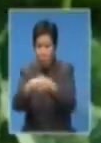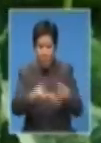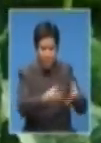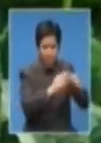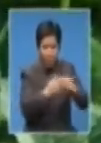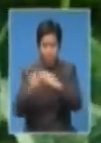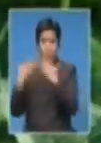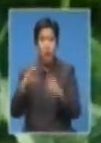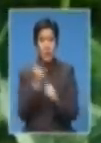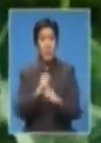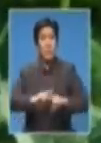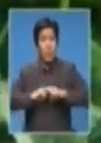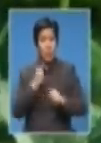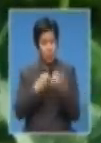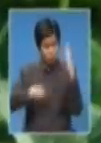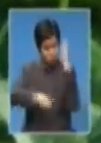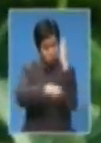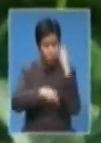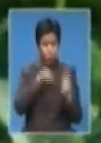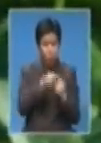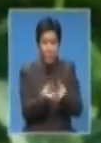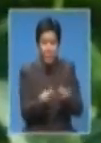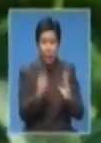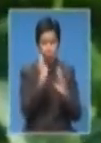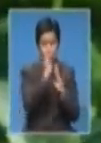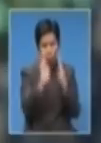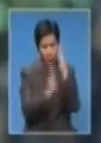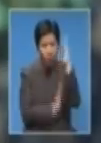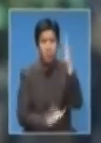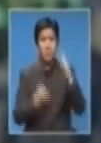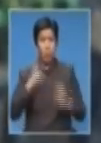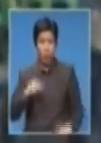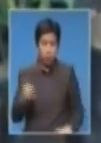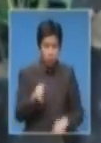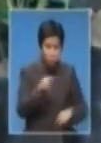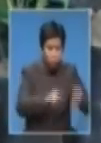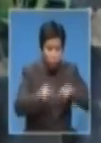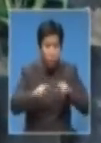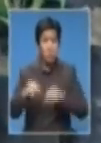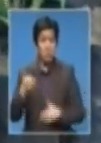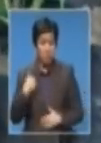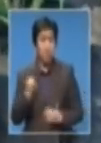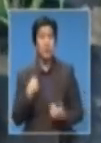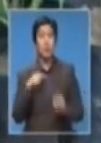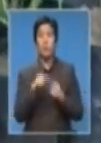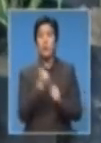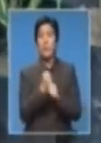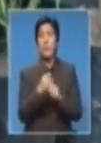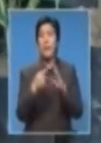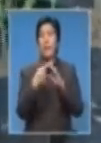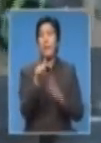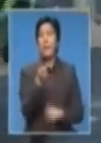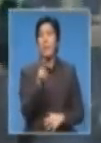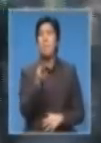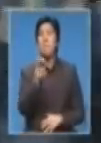มีการผสมปุ๋ยใช้เองให้เหมาะสมกับพื้นที่มีหน่วยงานไปตรวจสอบนะครับไปผลิตทั้งสารปุ๋ยเคมีบางอย่างก็